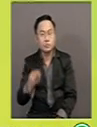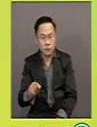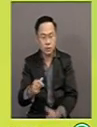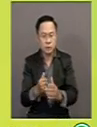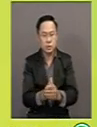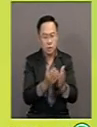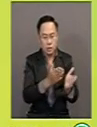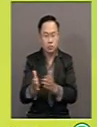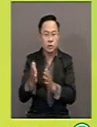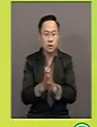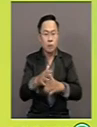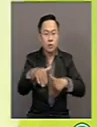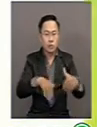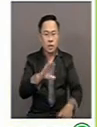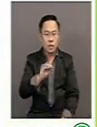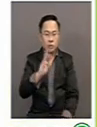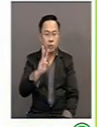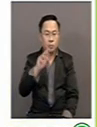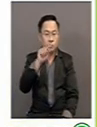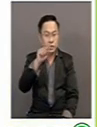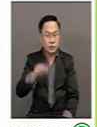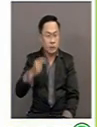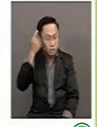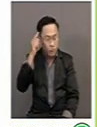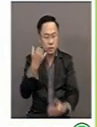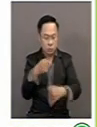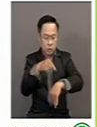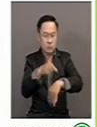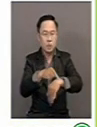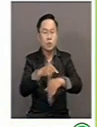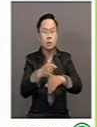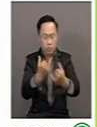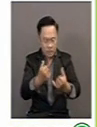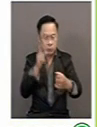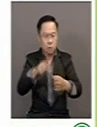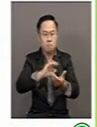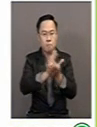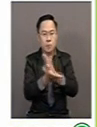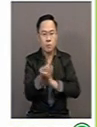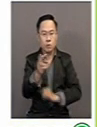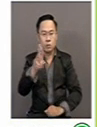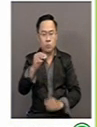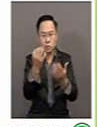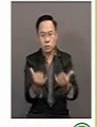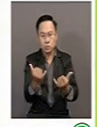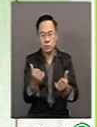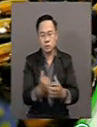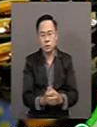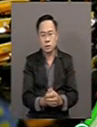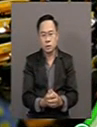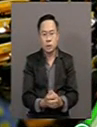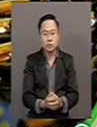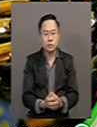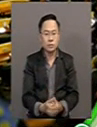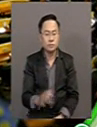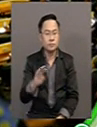ส่วนใหญ่ 56.1% เห็นว่าได้เวลาแล้วในการปรับคณะรัฐมนตรีขณะที่ 43.9% ระบุ